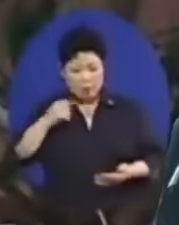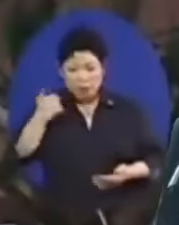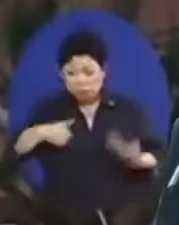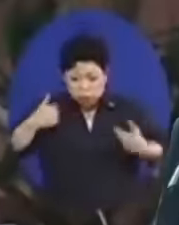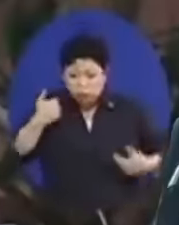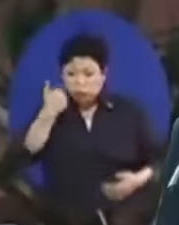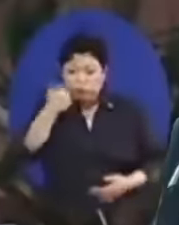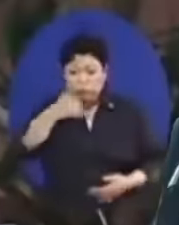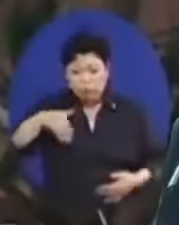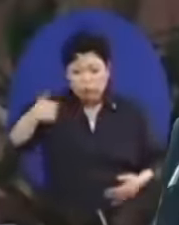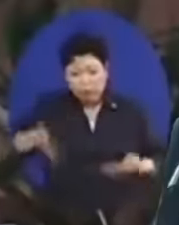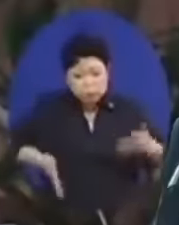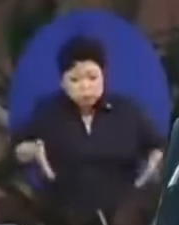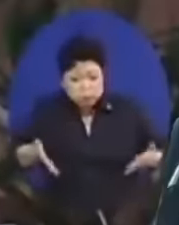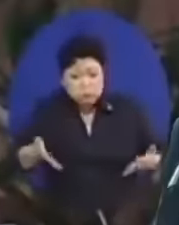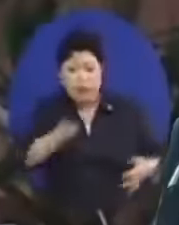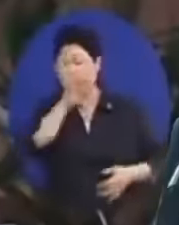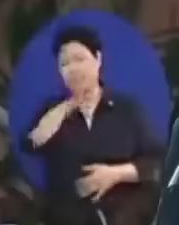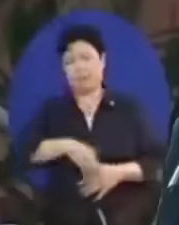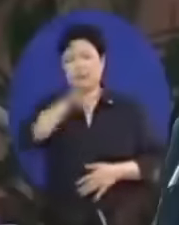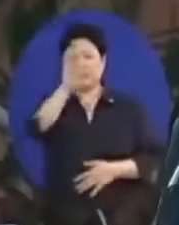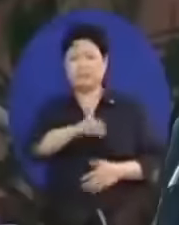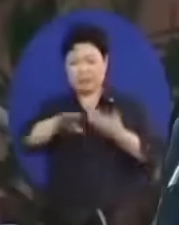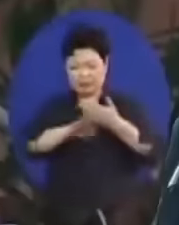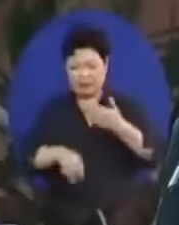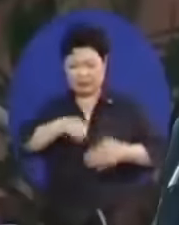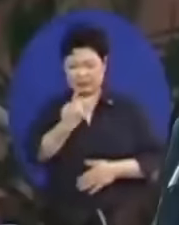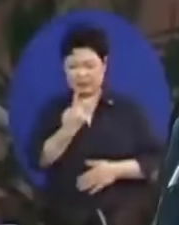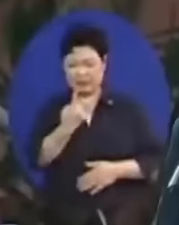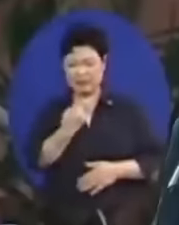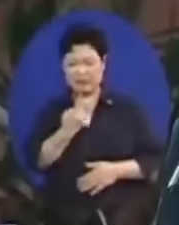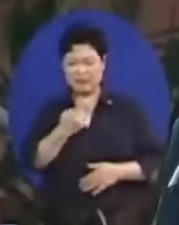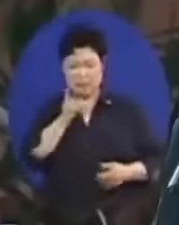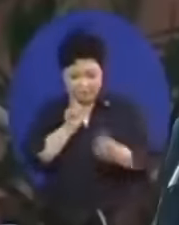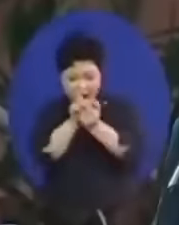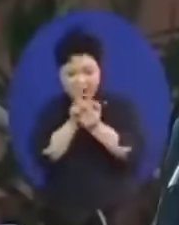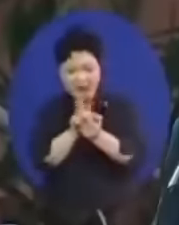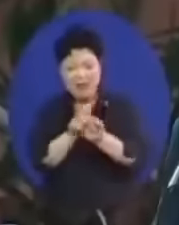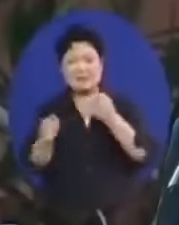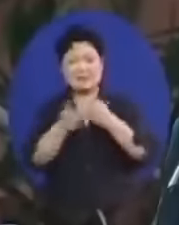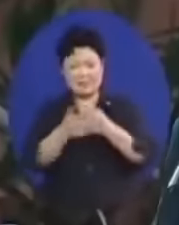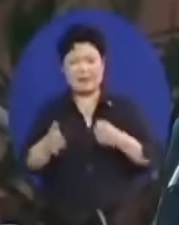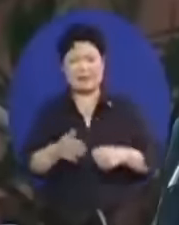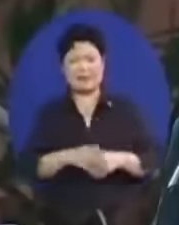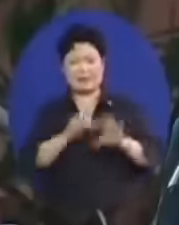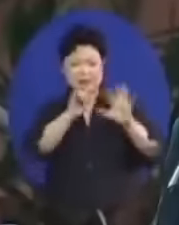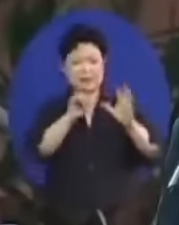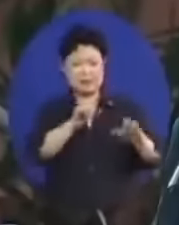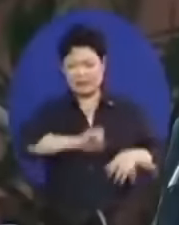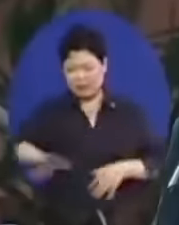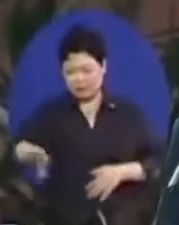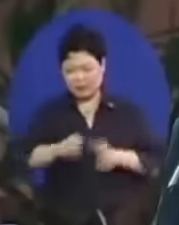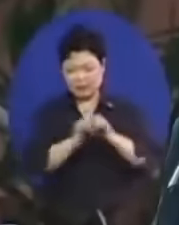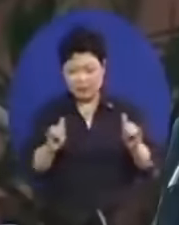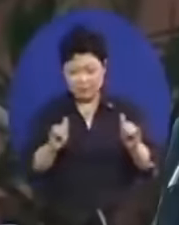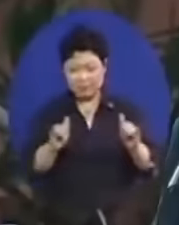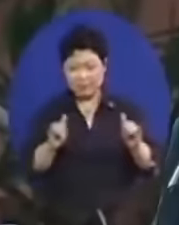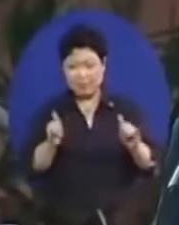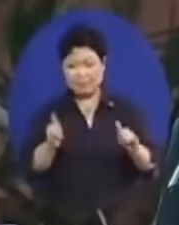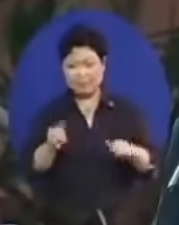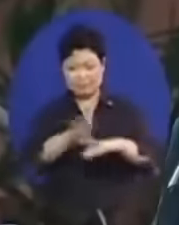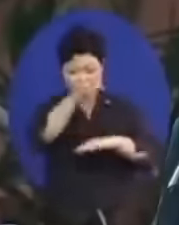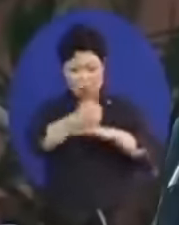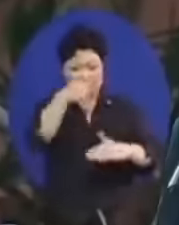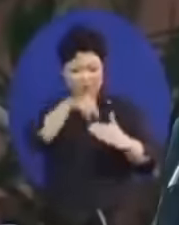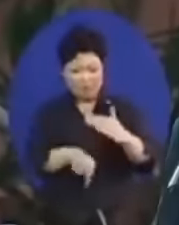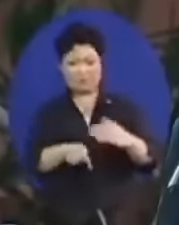찾아주는 것입니까? 여러분은 십자가 밑에서 여러분 자신을 찾은 사람인 것입니다. 이 세상에서 잃어버린 사람이었는데